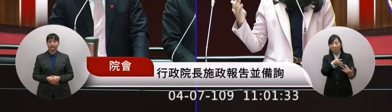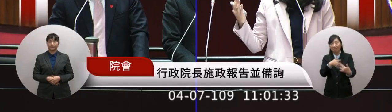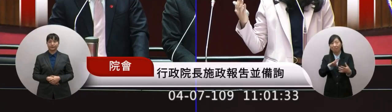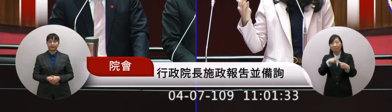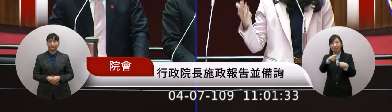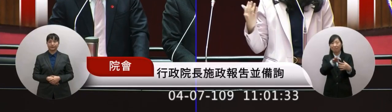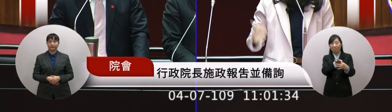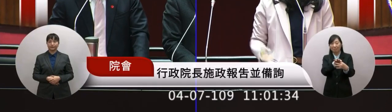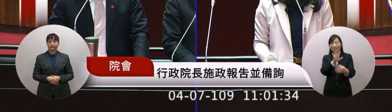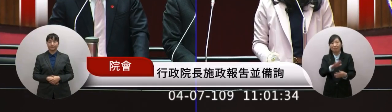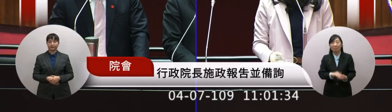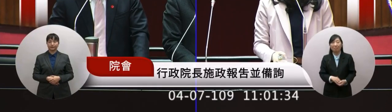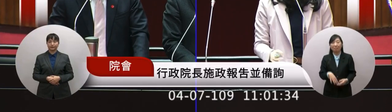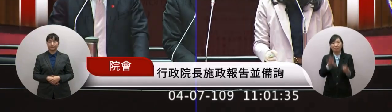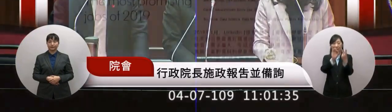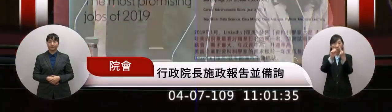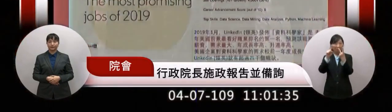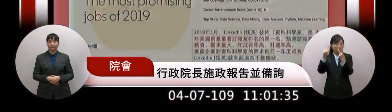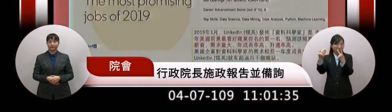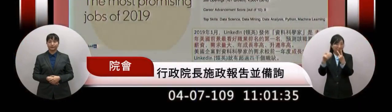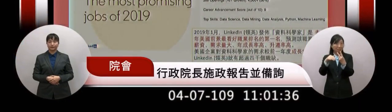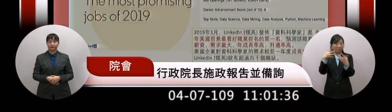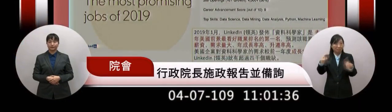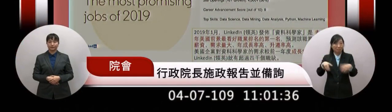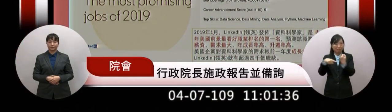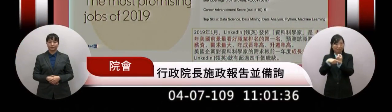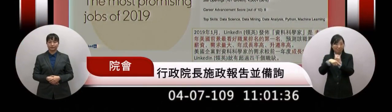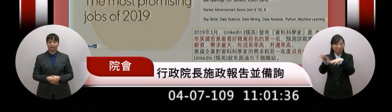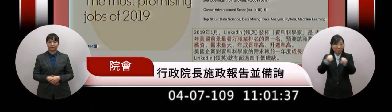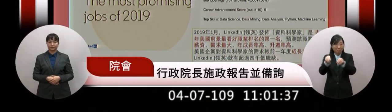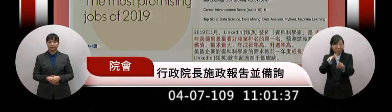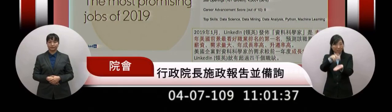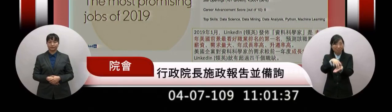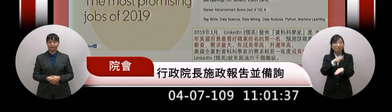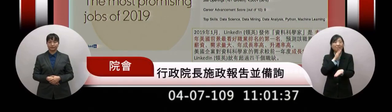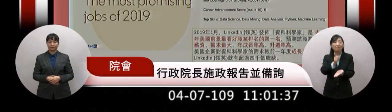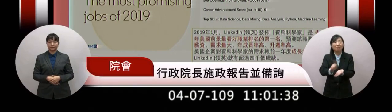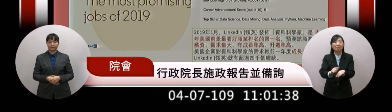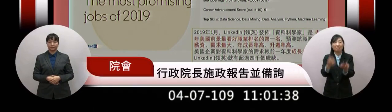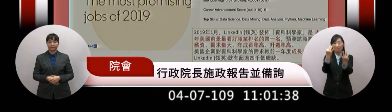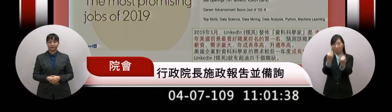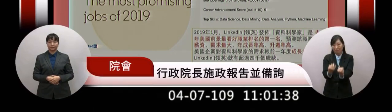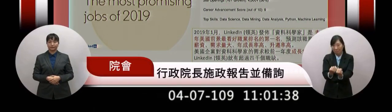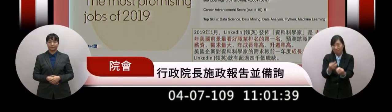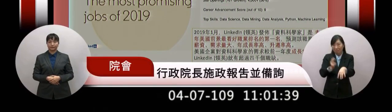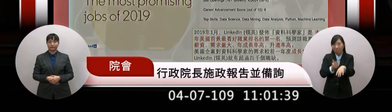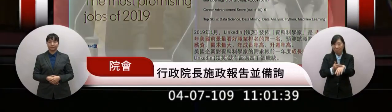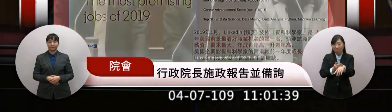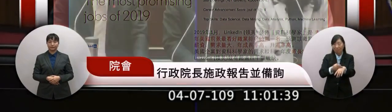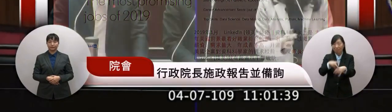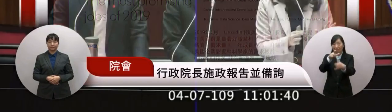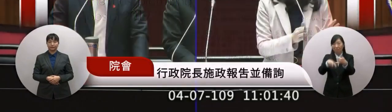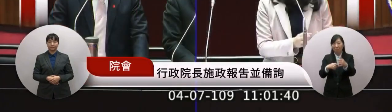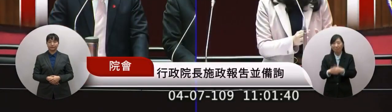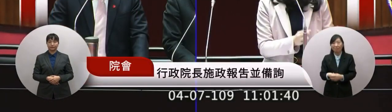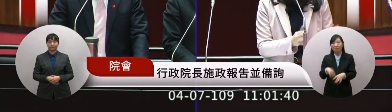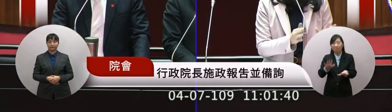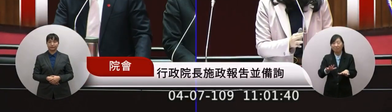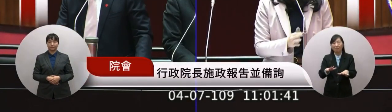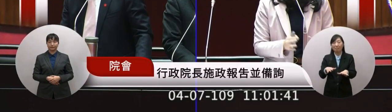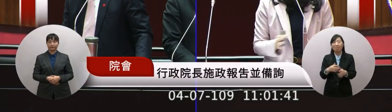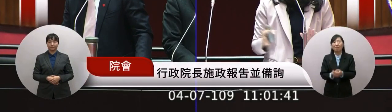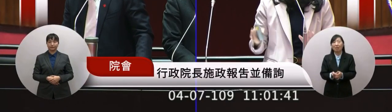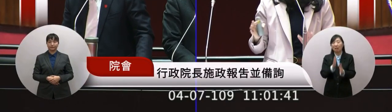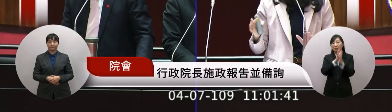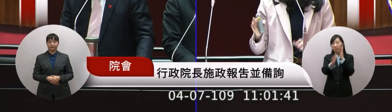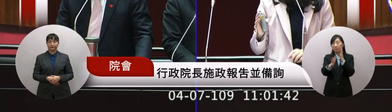看到说，其实在2019年有非常多的研究报告都有显示哦，所谓的这个数据科学家，目前呢是我们在讲前景